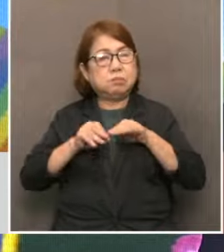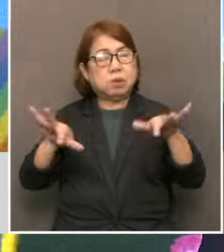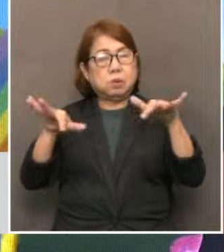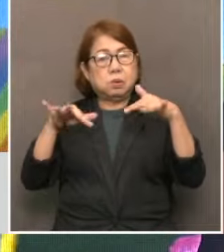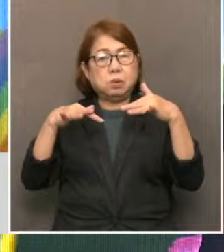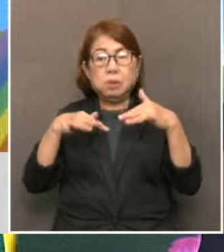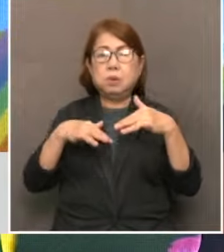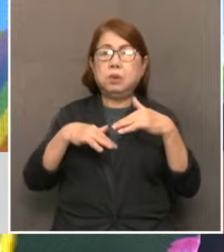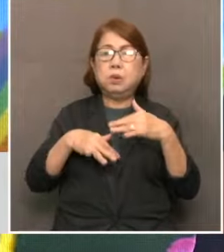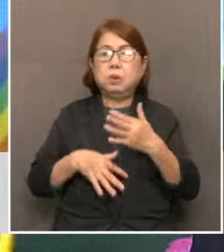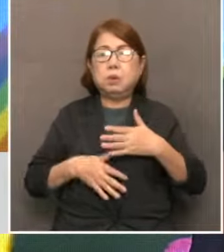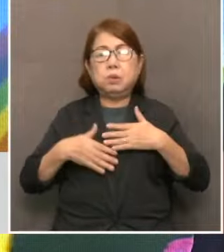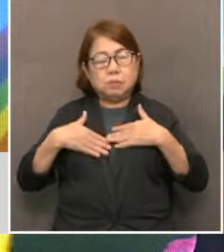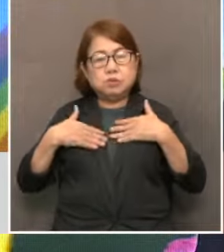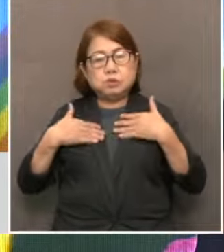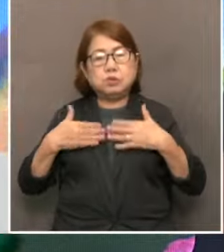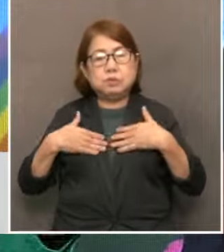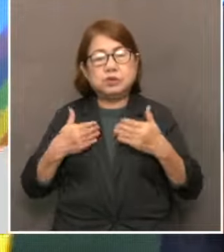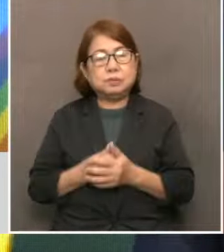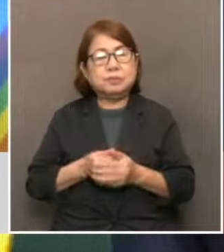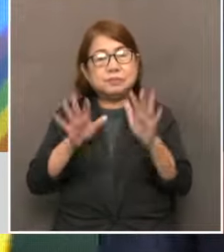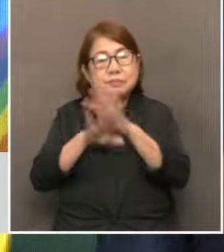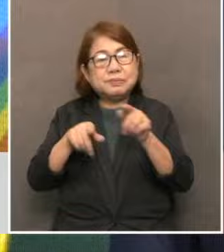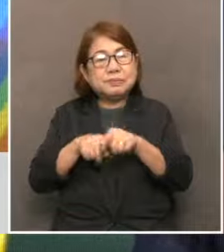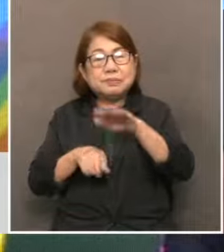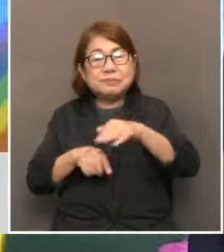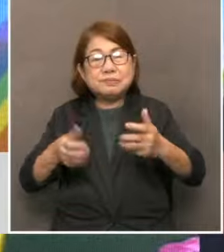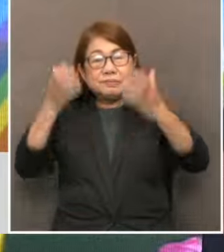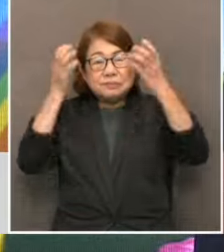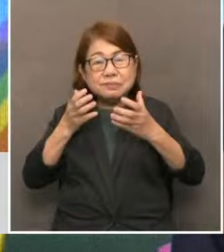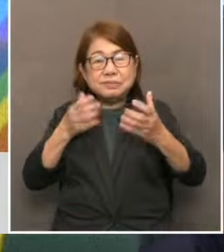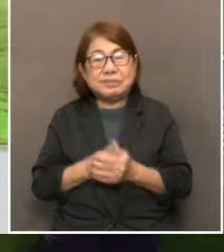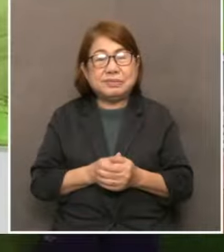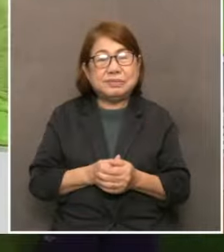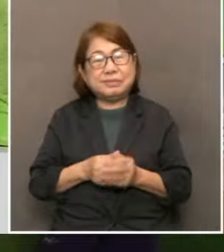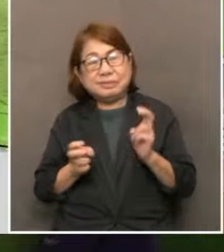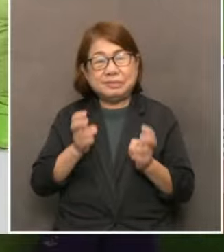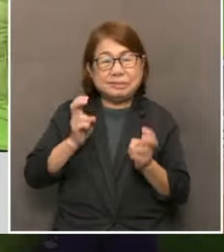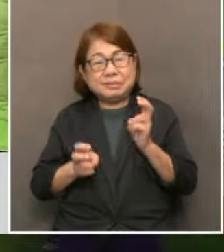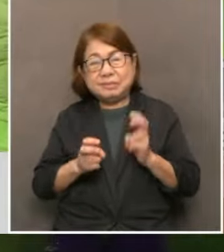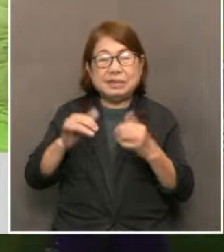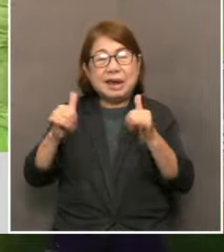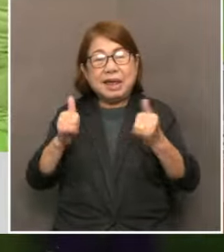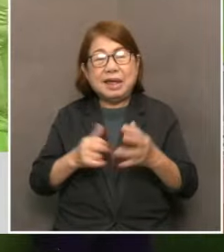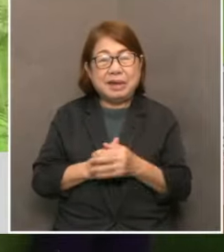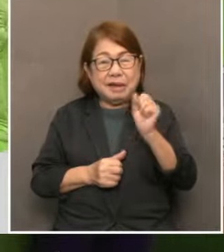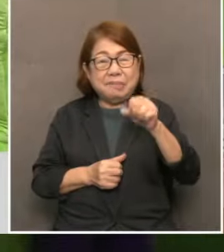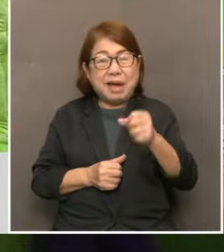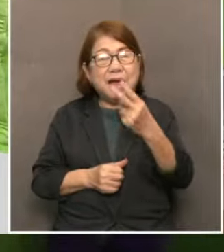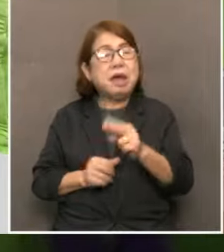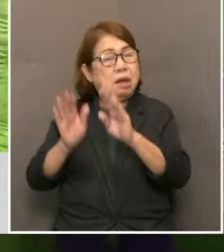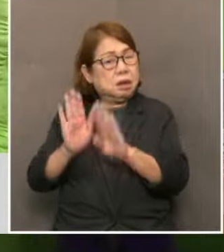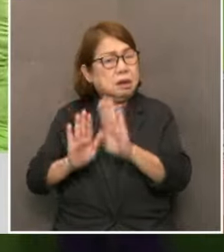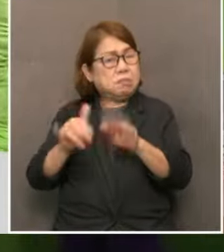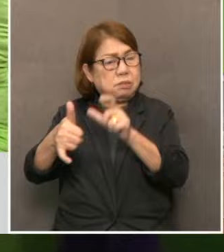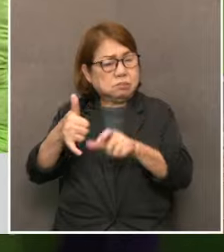จะมีความสุขเขาก็จะมีความสุขแล้วก็คล้ายๆกับน้องๆเพราะน้องๆแบบว่าดุ๊กดิ๊กกันน่าดูมากน้องๆเี้เาก็มีคาแรคเตอร์ของเขา